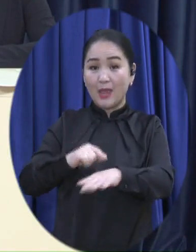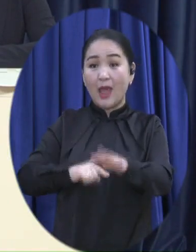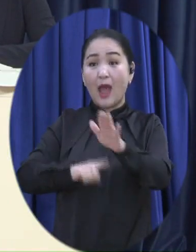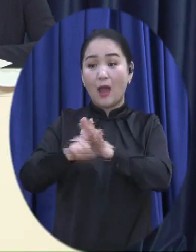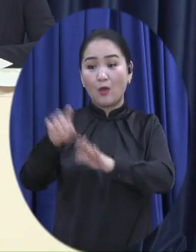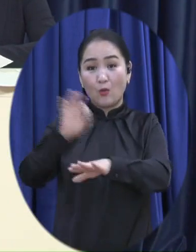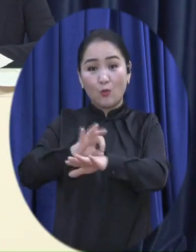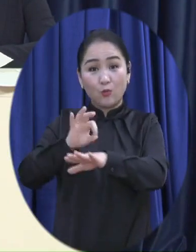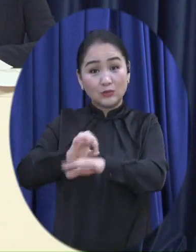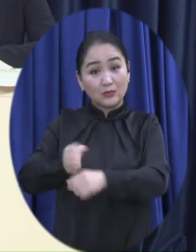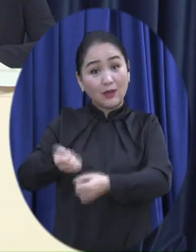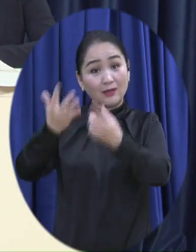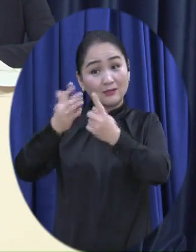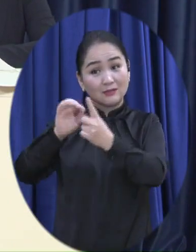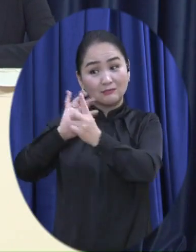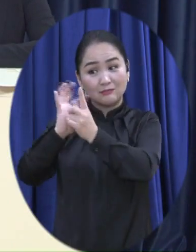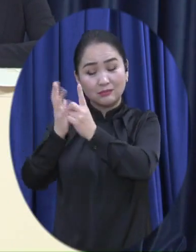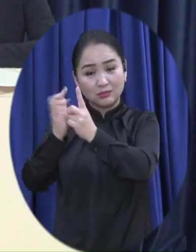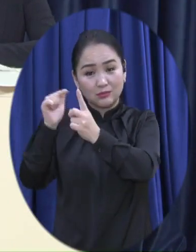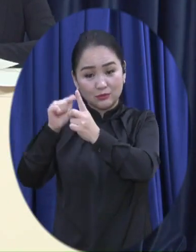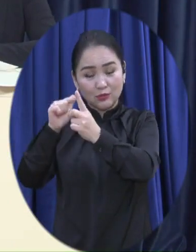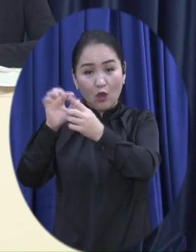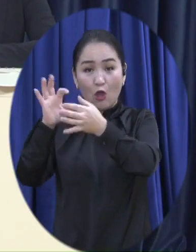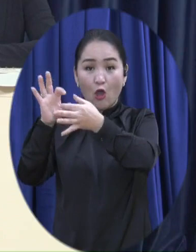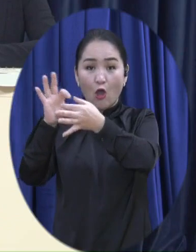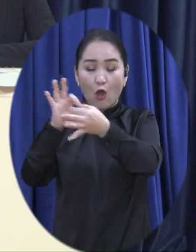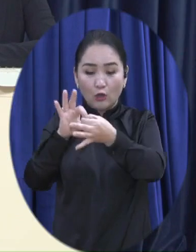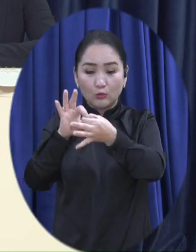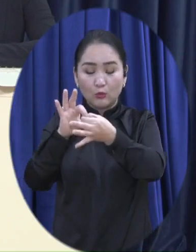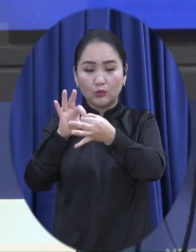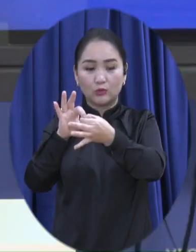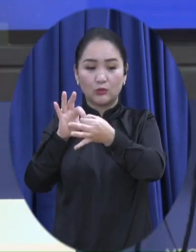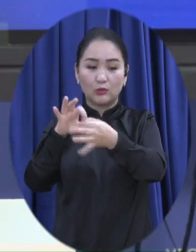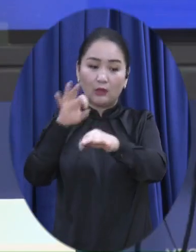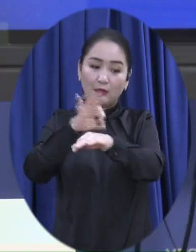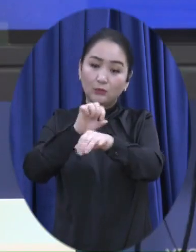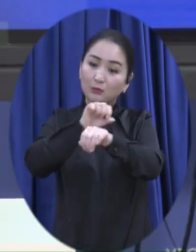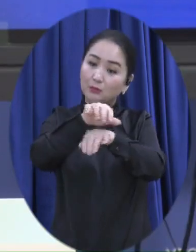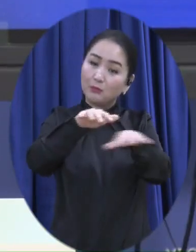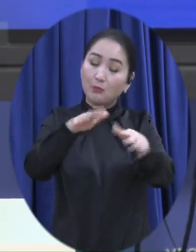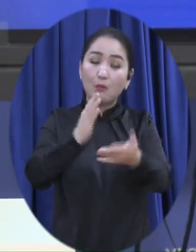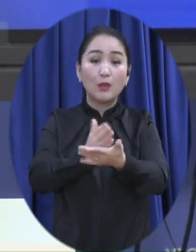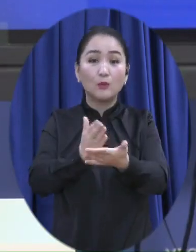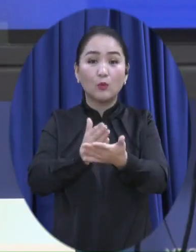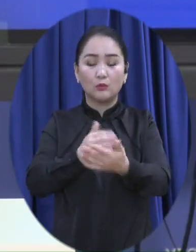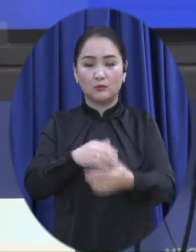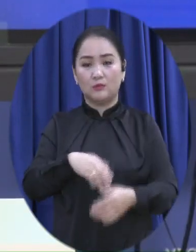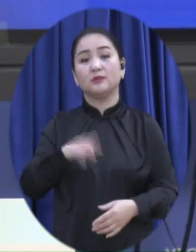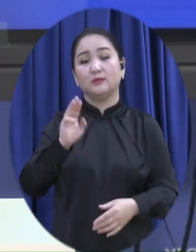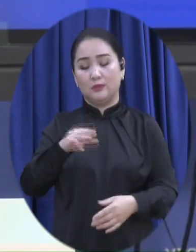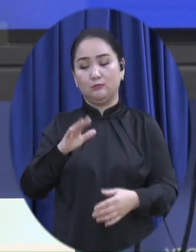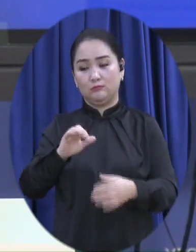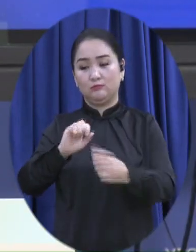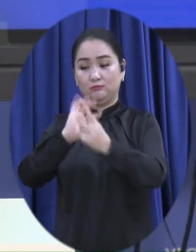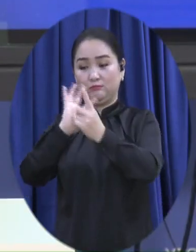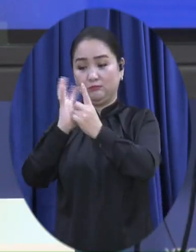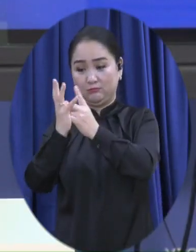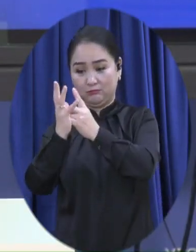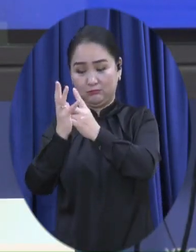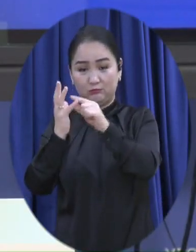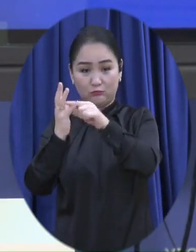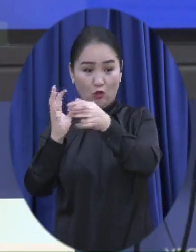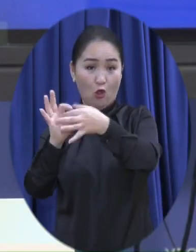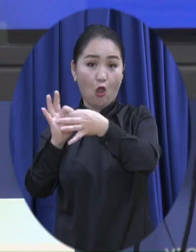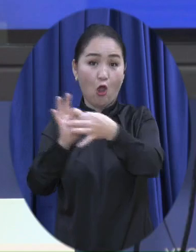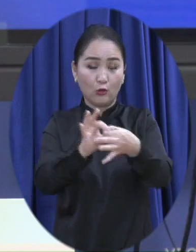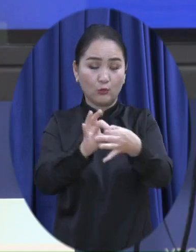хойш энэс улбаатай юмнууд халдварууд явж гэнэ үү гэж асууж байна. Тэгэхээр улбаатай энэ халдвар бол та нөхдөд урд